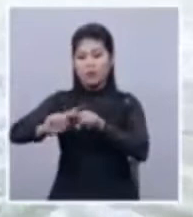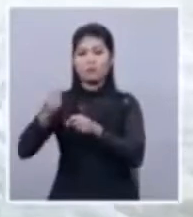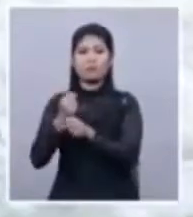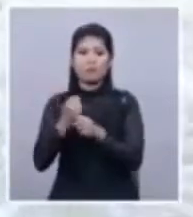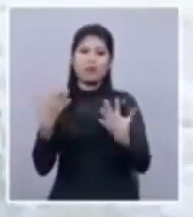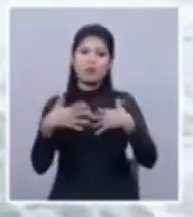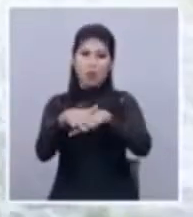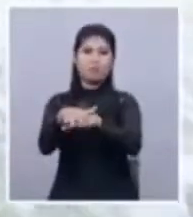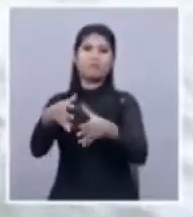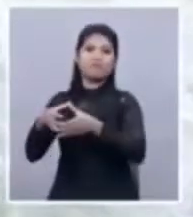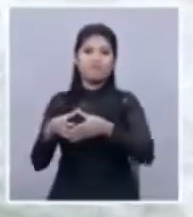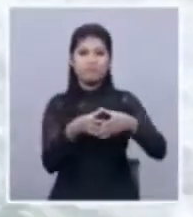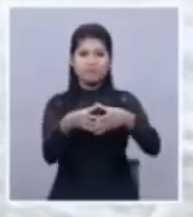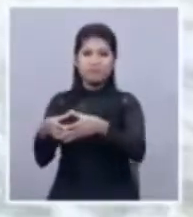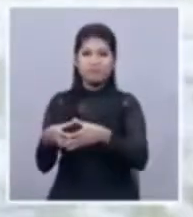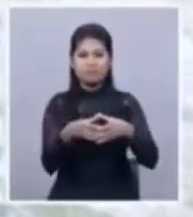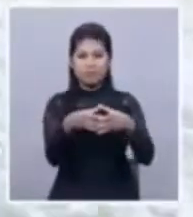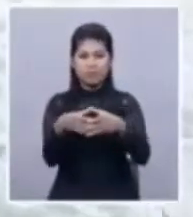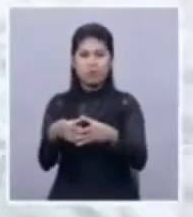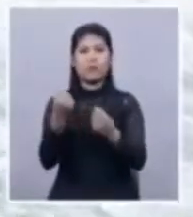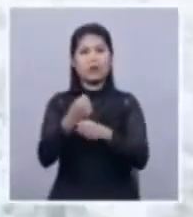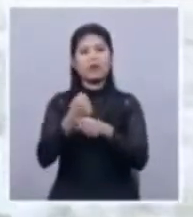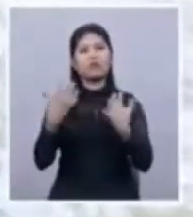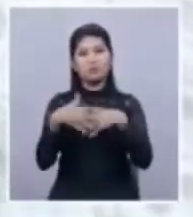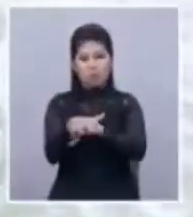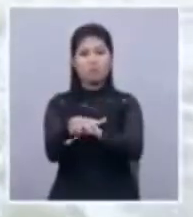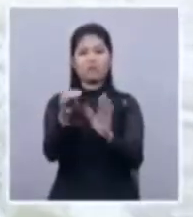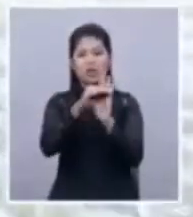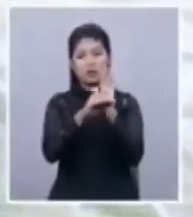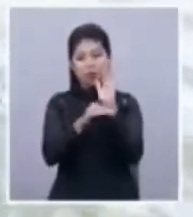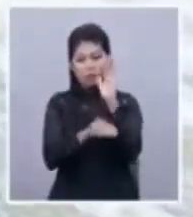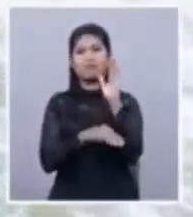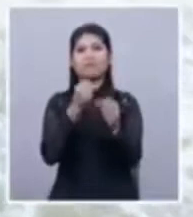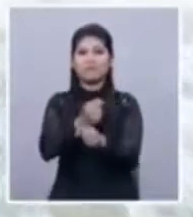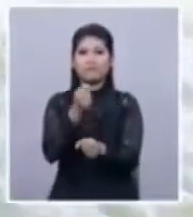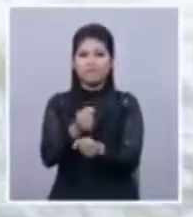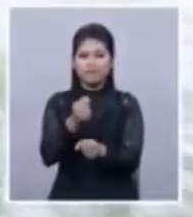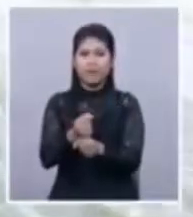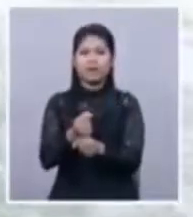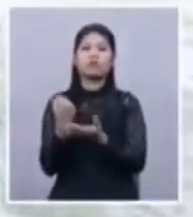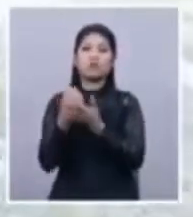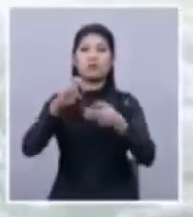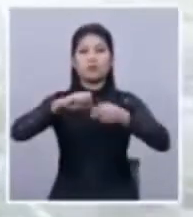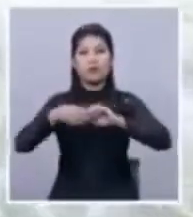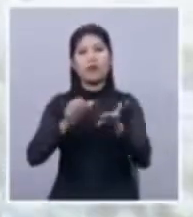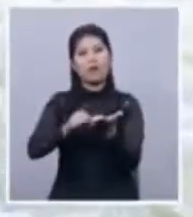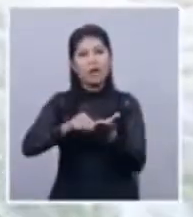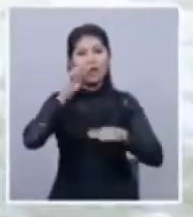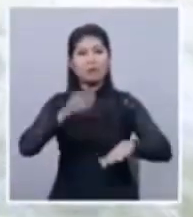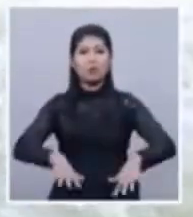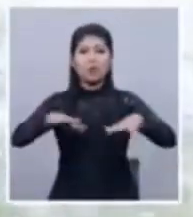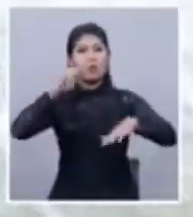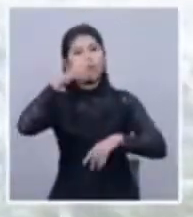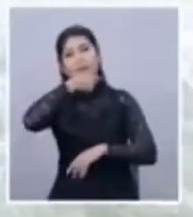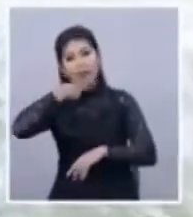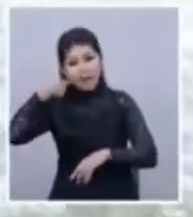งานกันเป็นทีมมีความบูรณาการกันนะคะแล้วก็ทำงานกันเป็นขั้นเป็นตอนมากยิ่งขึ้นซึ่งก็จะช่วยแก้ไขปัญหาน้ำท่วมน้ำแล้งน้ำ